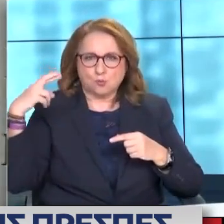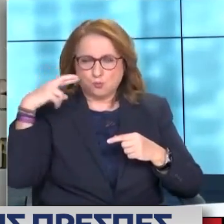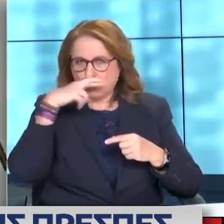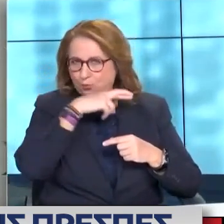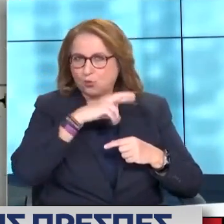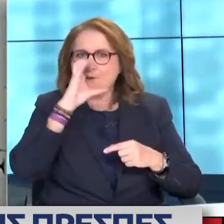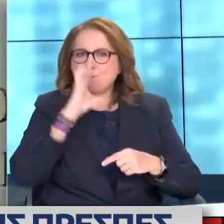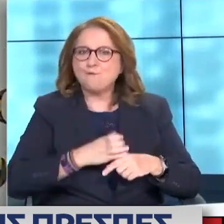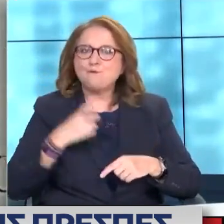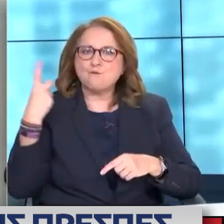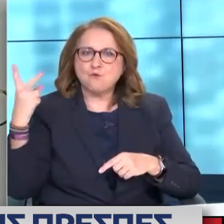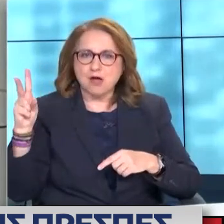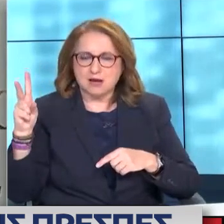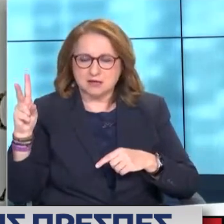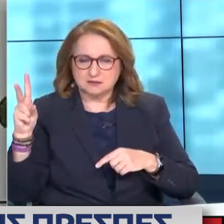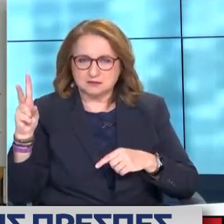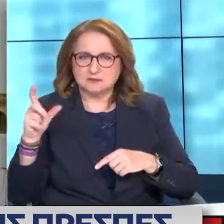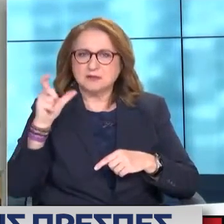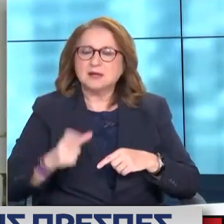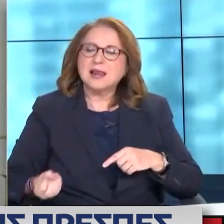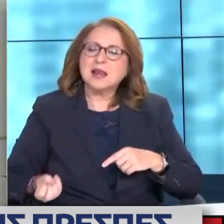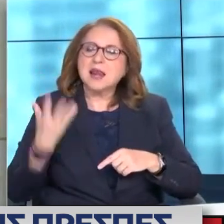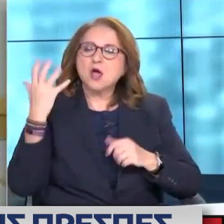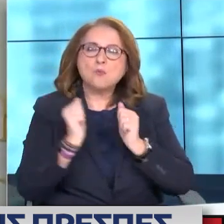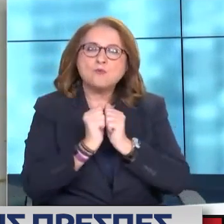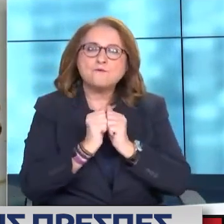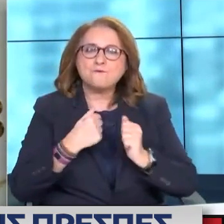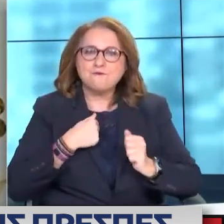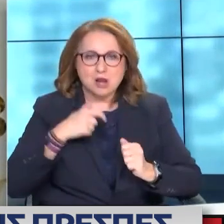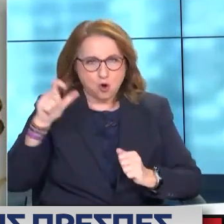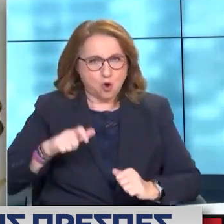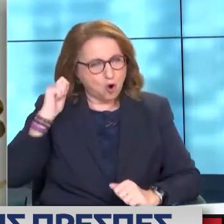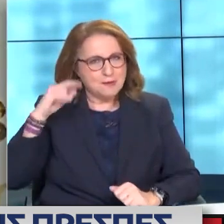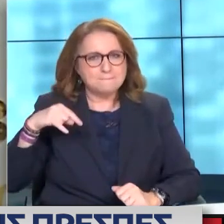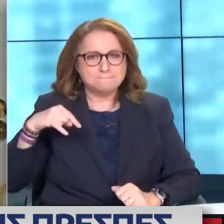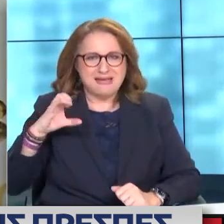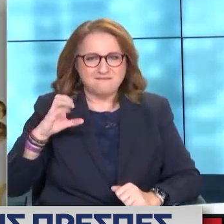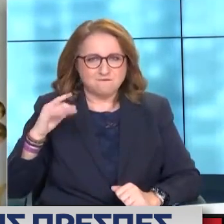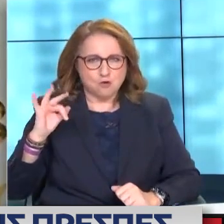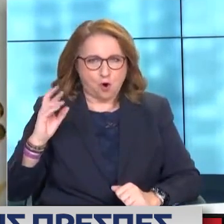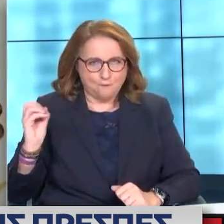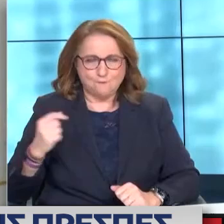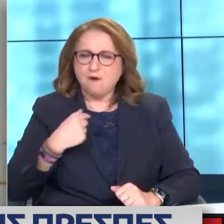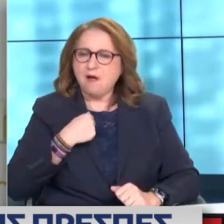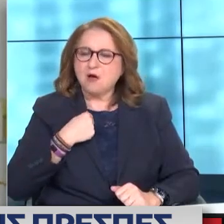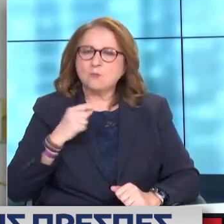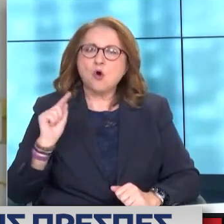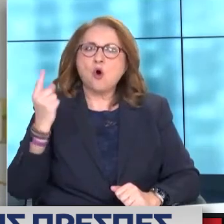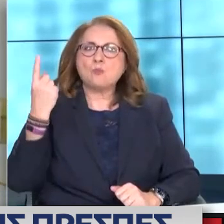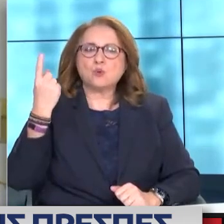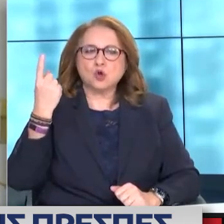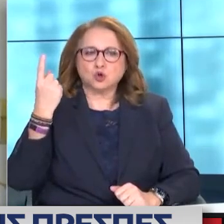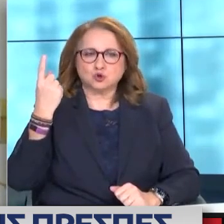Κυριάκος Μητσοτάκης. Ο Πρωθυπουργός μετέβη στη Βουλγαρία προκειμένου να πείσει τη νέα βουλγαρική ηγεσία να άρει τις αντιρρήσεις και κυρίως